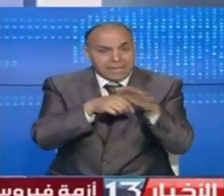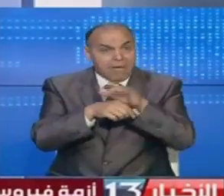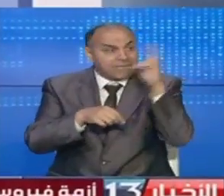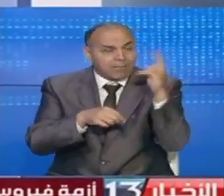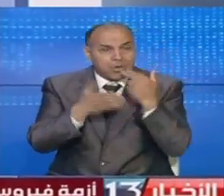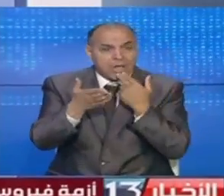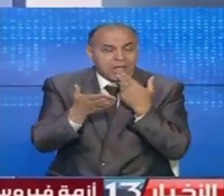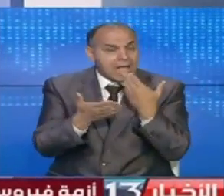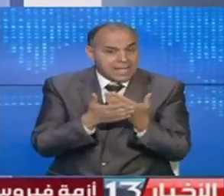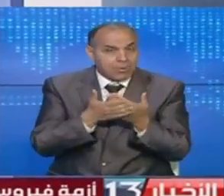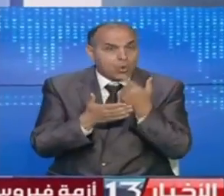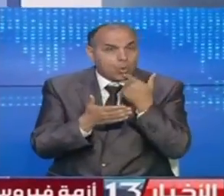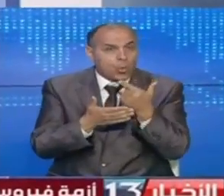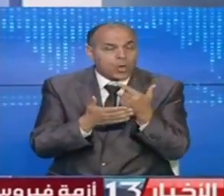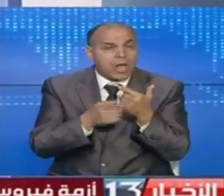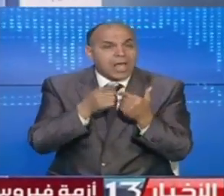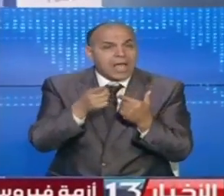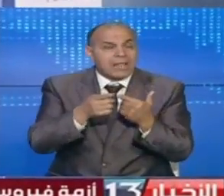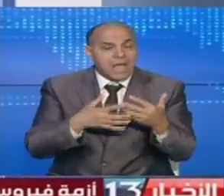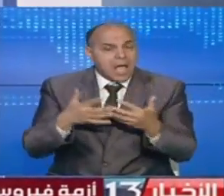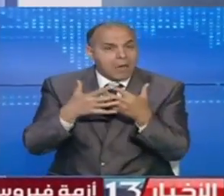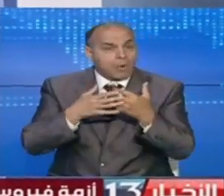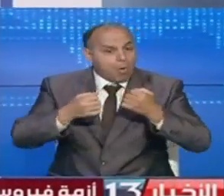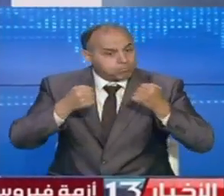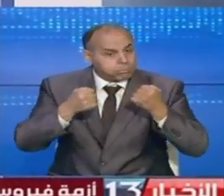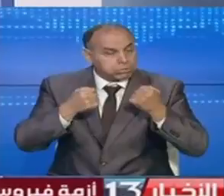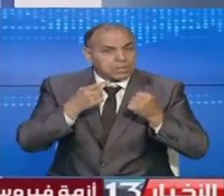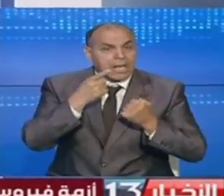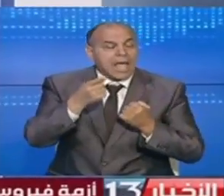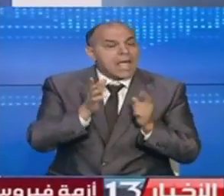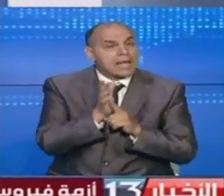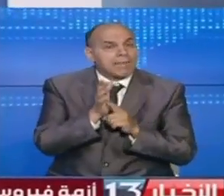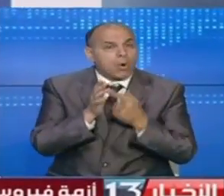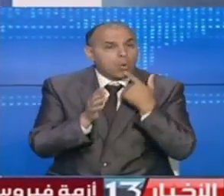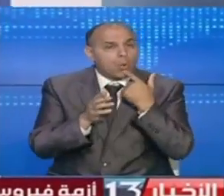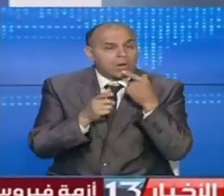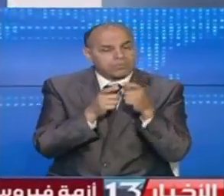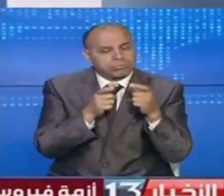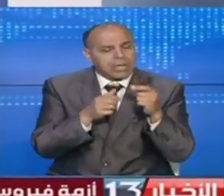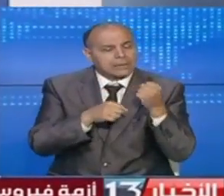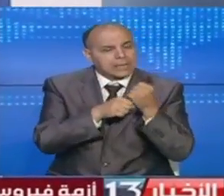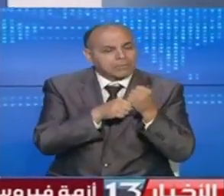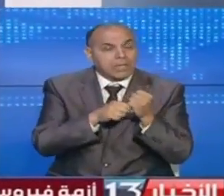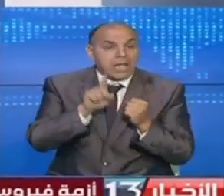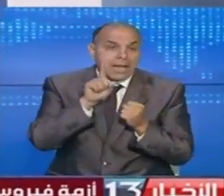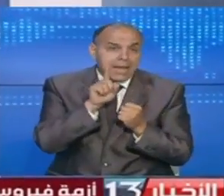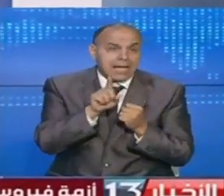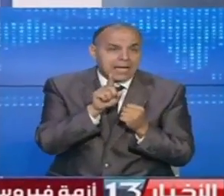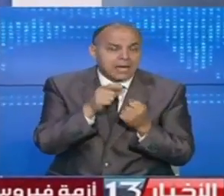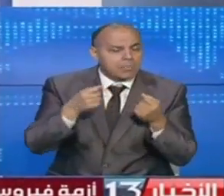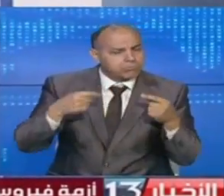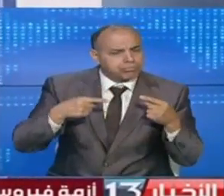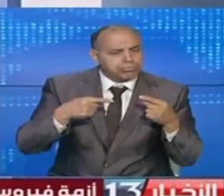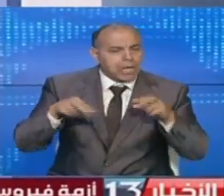العالمي أثبت أنه لكي تكون أمريكا دولة قوية يجب أن تكون صناعية، مؤكدا أنه يكافح من